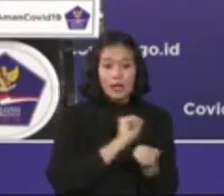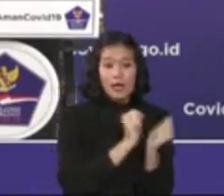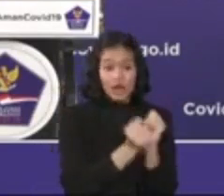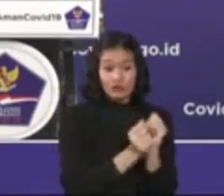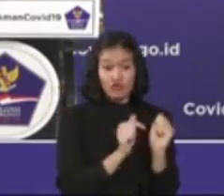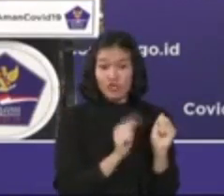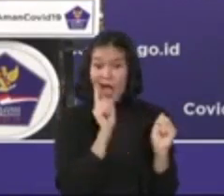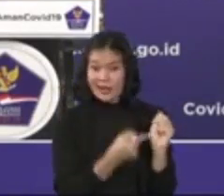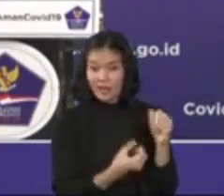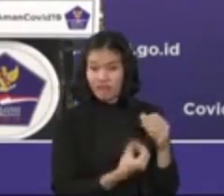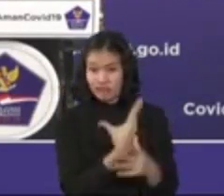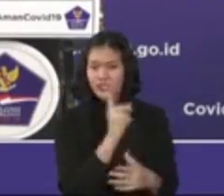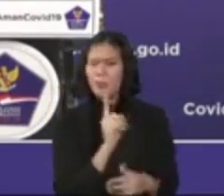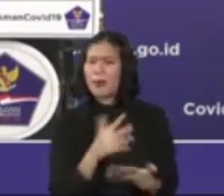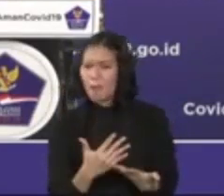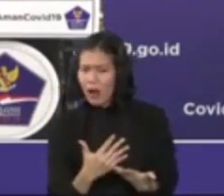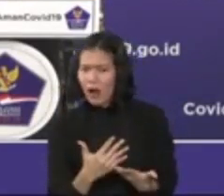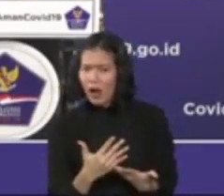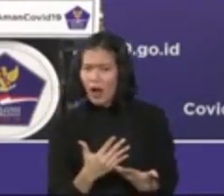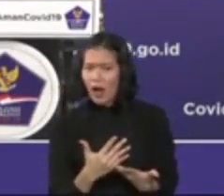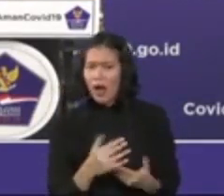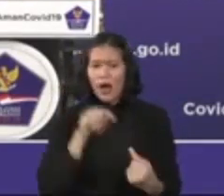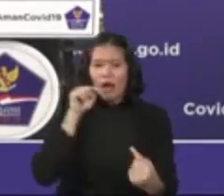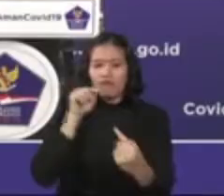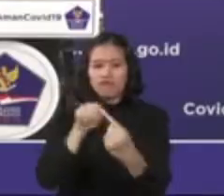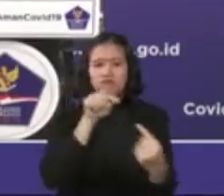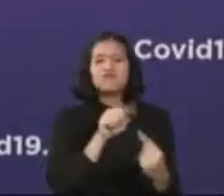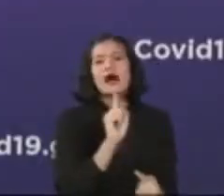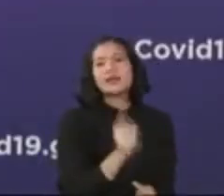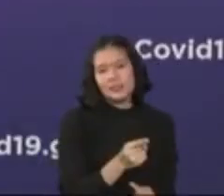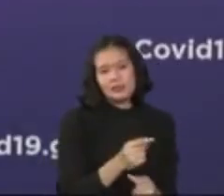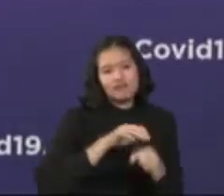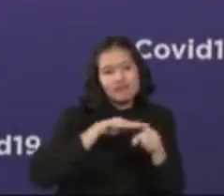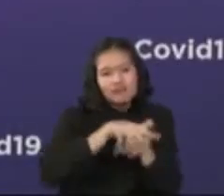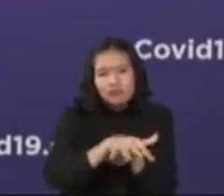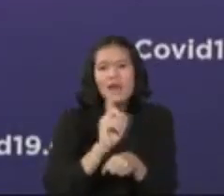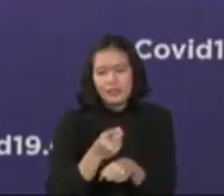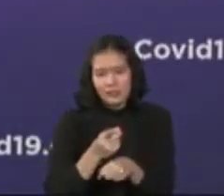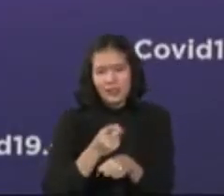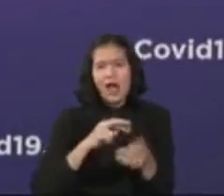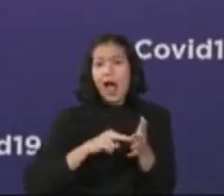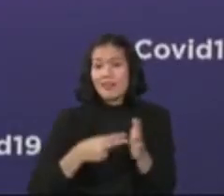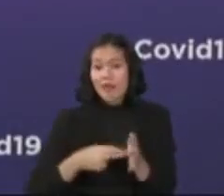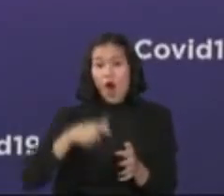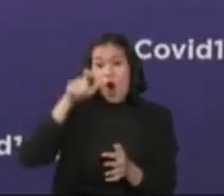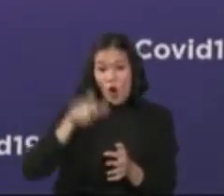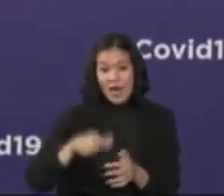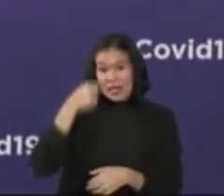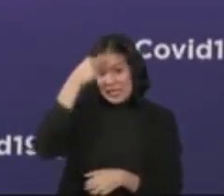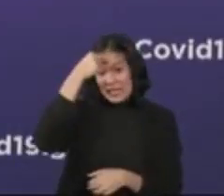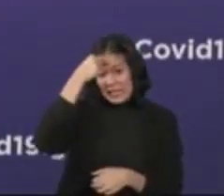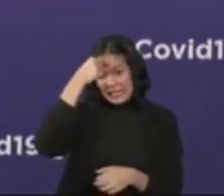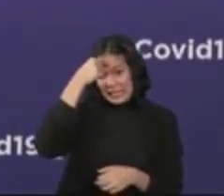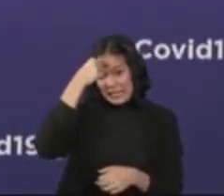ini terjadi dikarenakan penularan masih terjadi. Artinya masih ada orang yang sakit